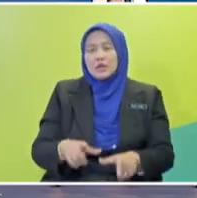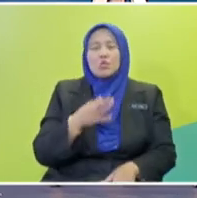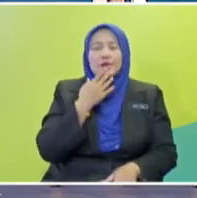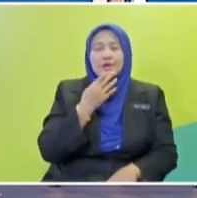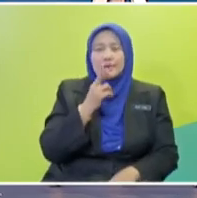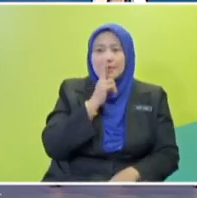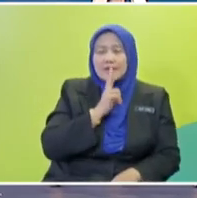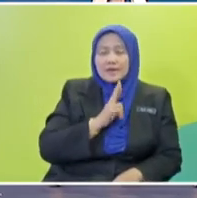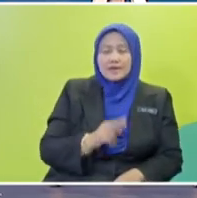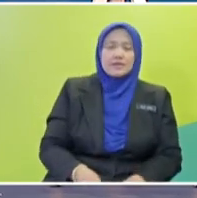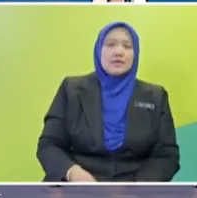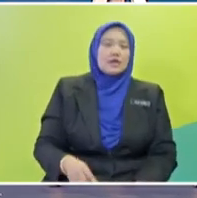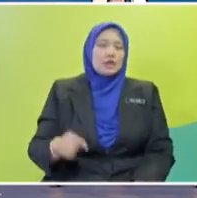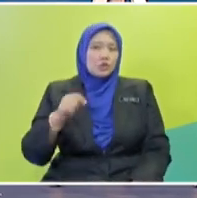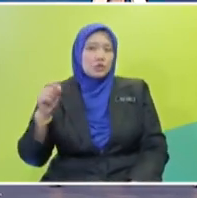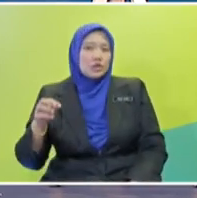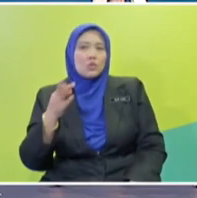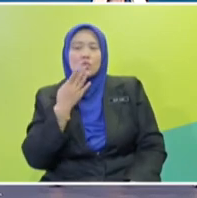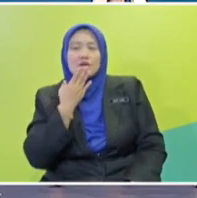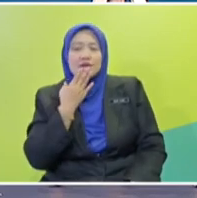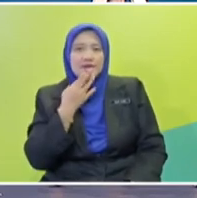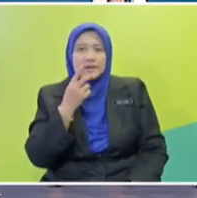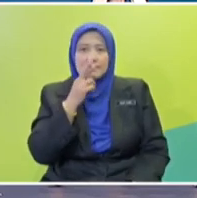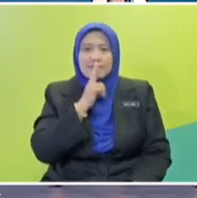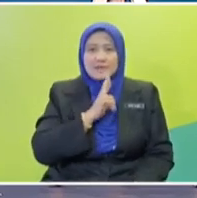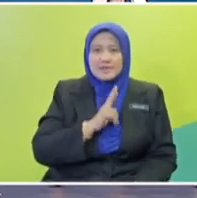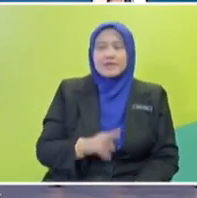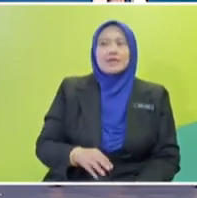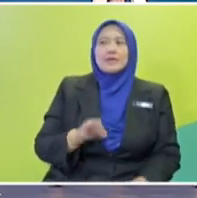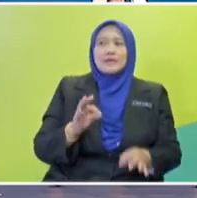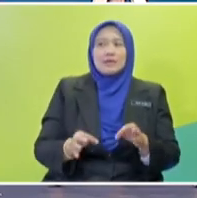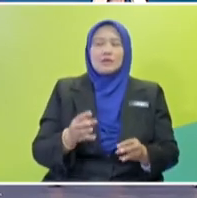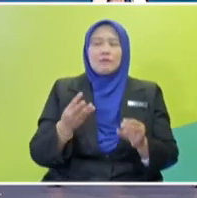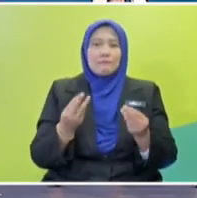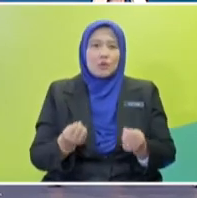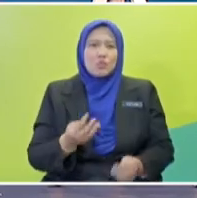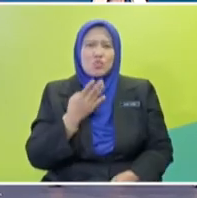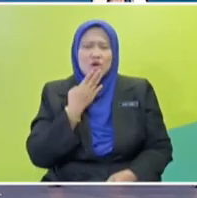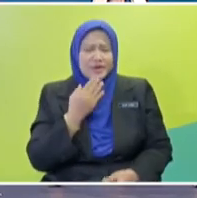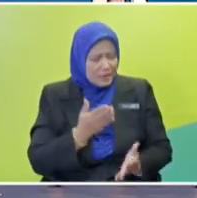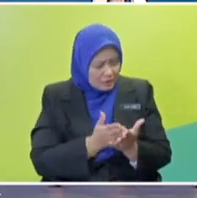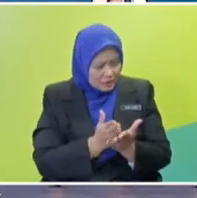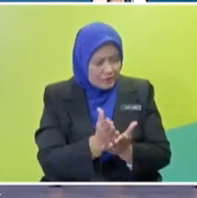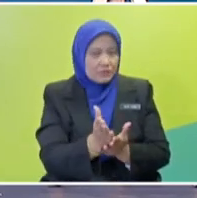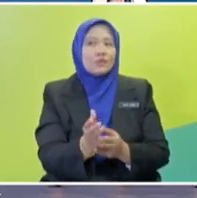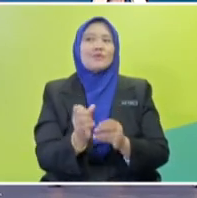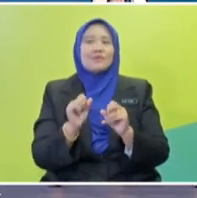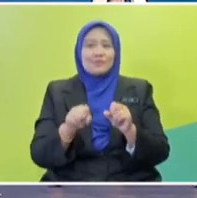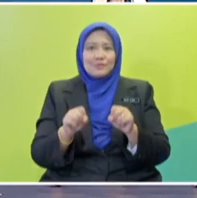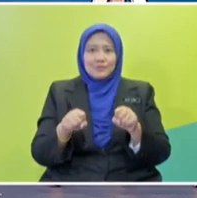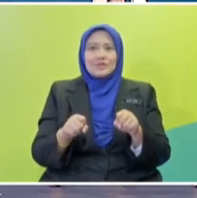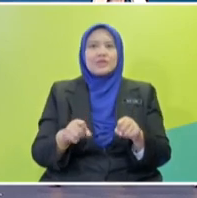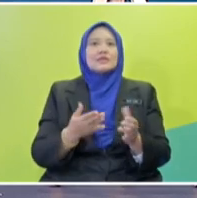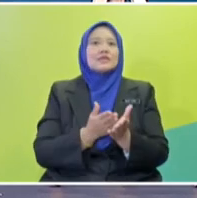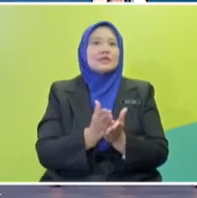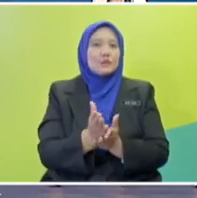tulis warna kuning ataupun nak warna terus pun boleh lagi senang paham Maksudnya kita tengok Oke warna merah tidak tahu dah ini memang